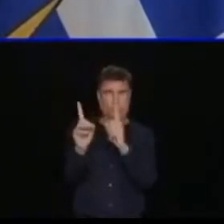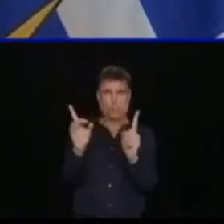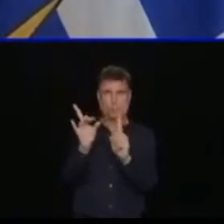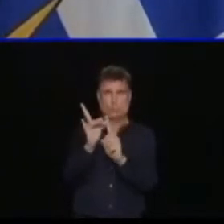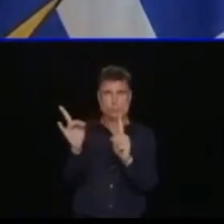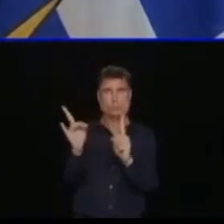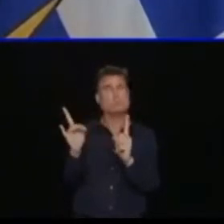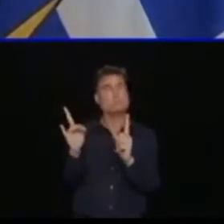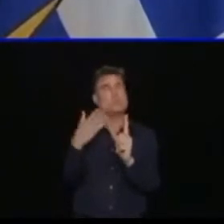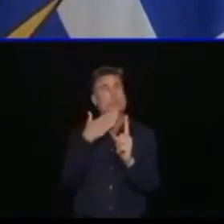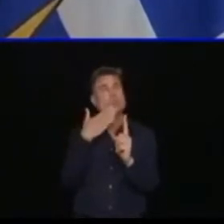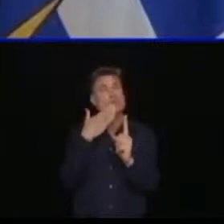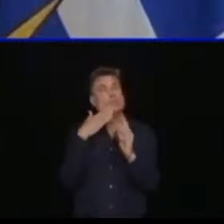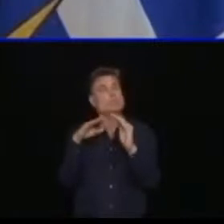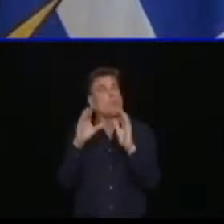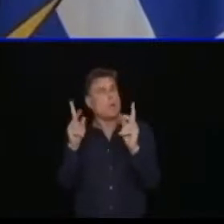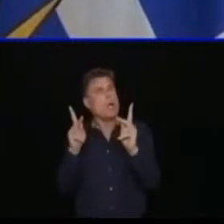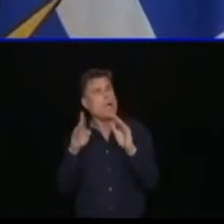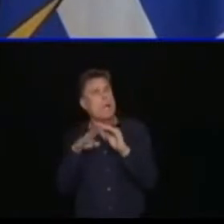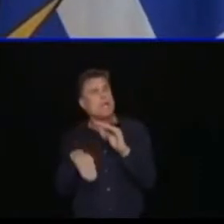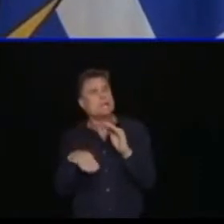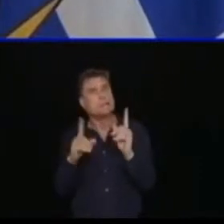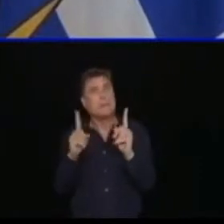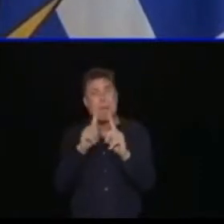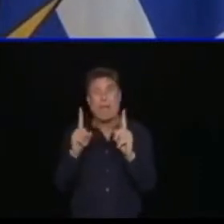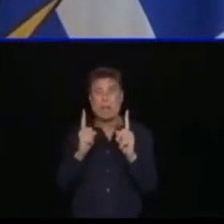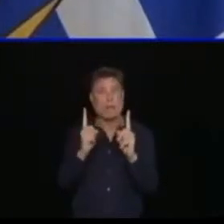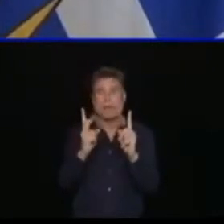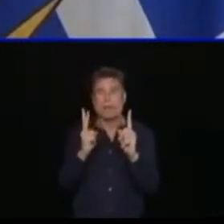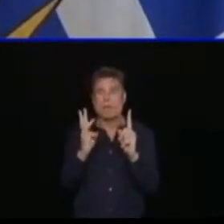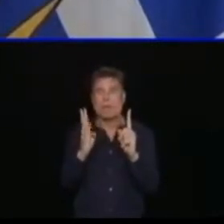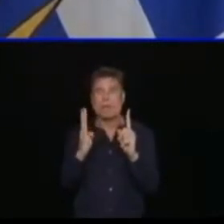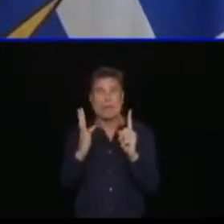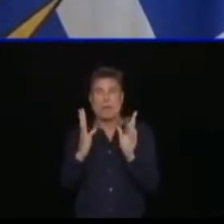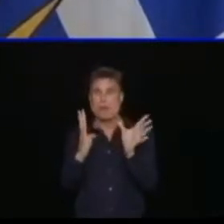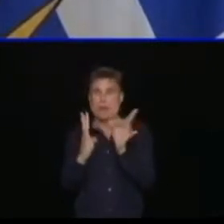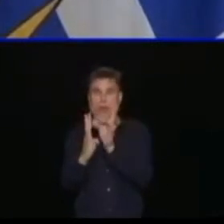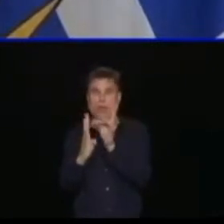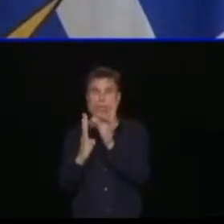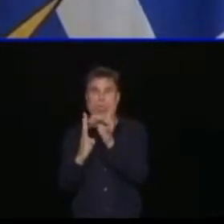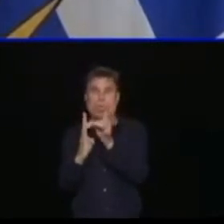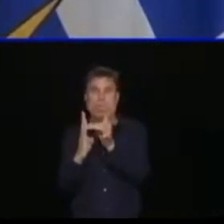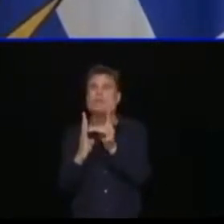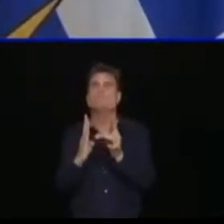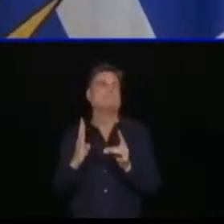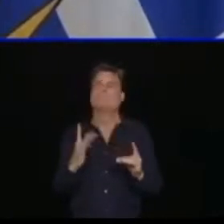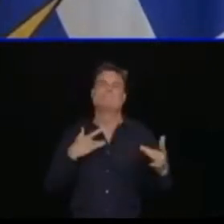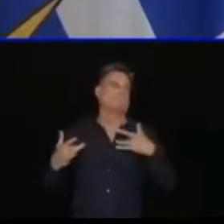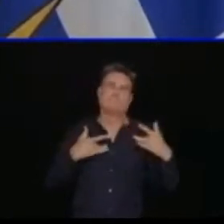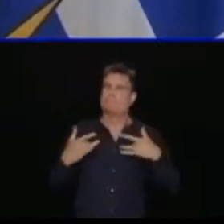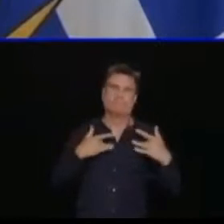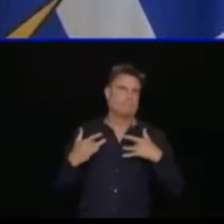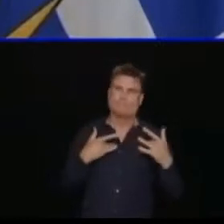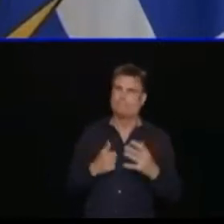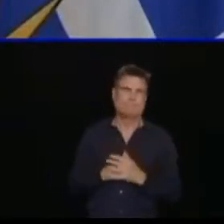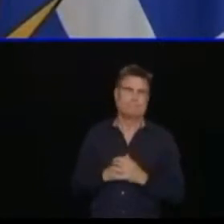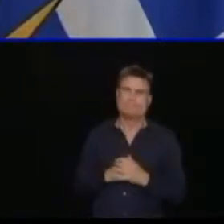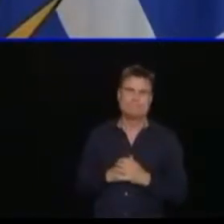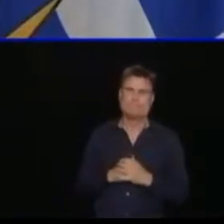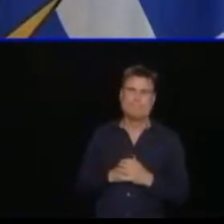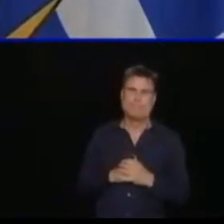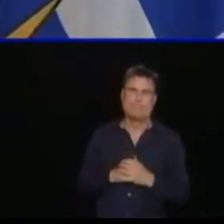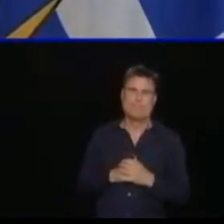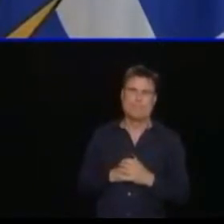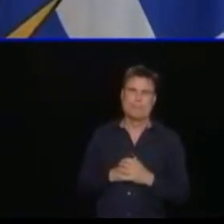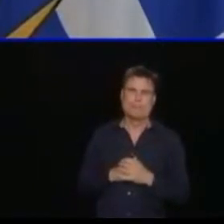getting sick if you've been exposed. 所以如果你 And 被 what we 感染 can 了， do 如果 is 你 prevent 暴露 you 在这个 from 传染 spreading 的 it 风险 to 上 the next 我们 generation of 什 the 么办 people 法 that 都